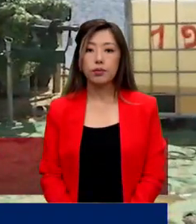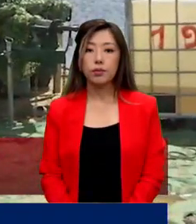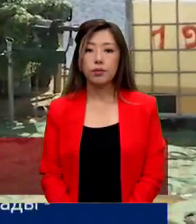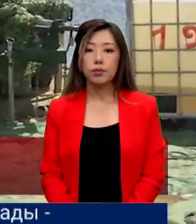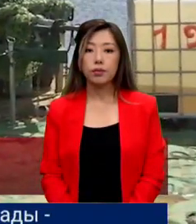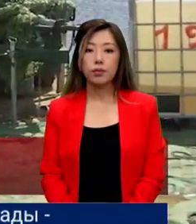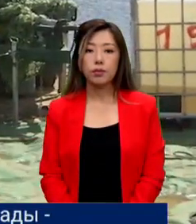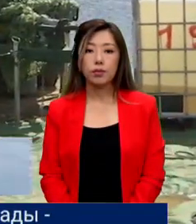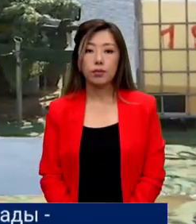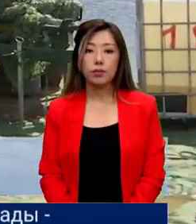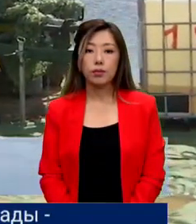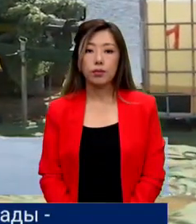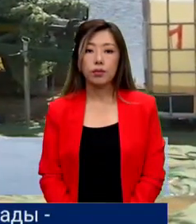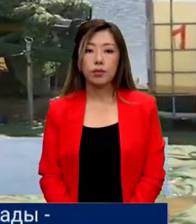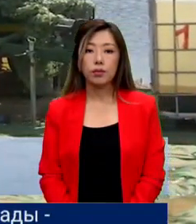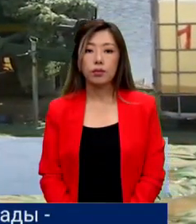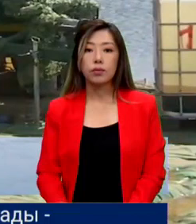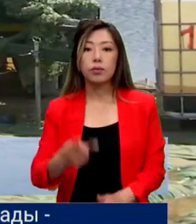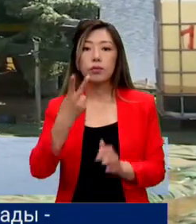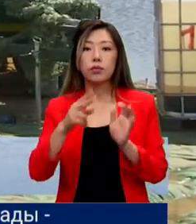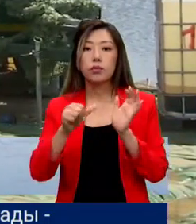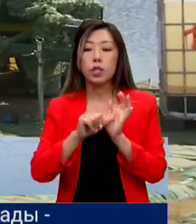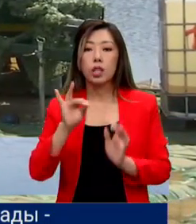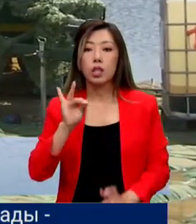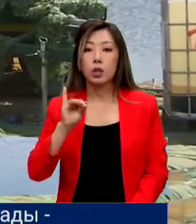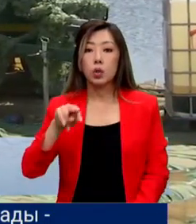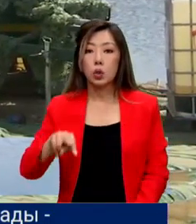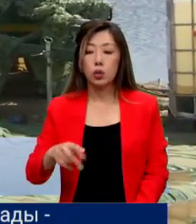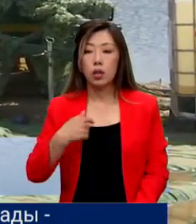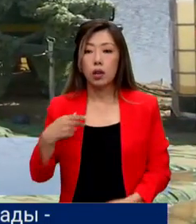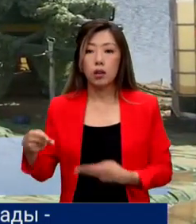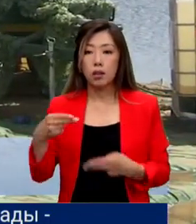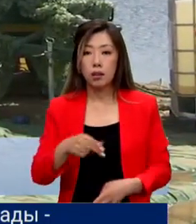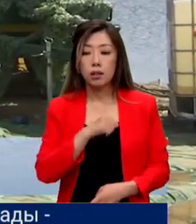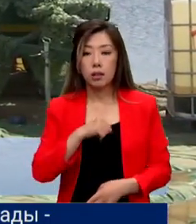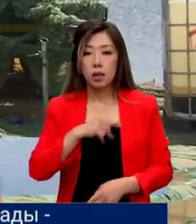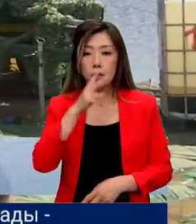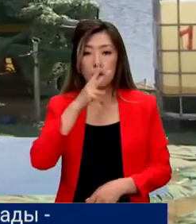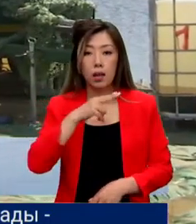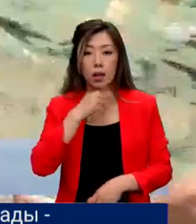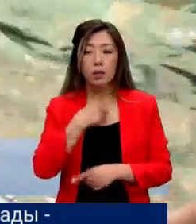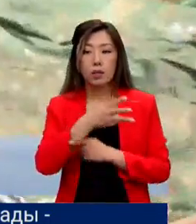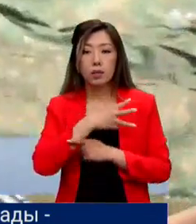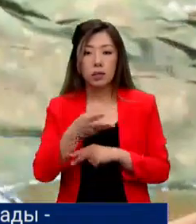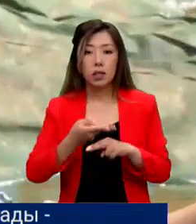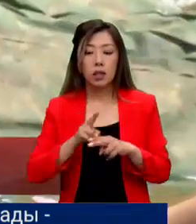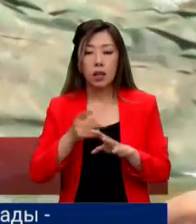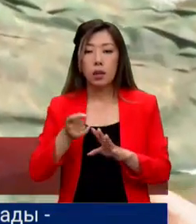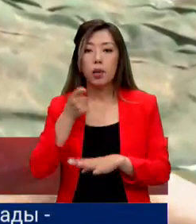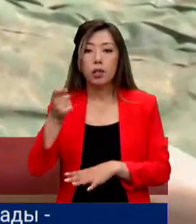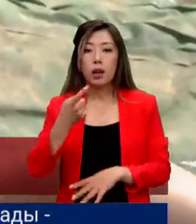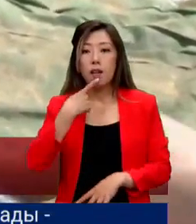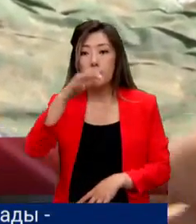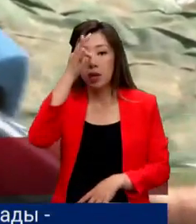26 июля я самостоятельно выехал сюда, зафиксировал работающий насос. Мы подали заявление в полицию. Наши требования,